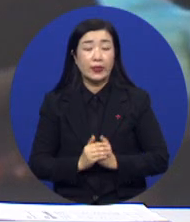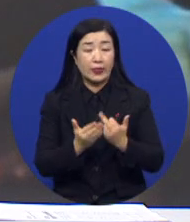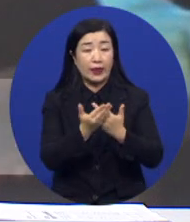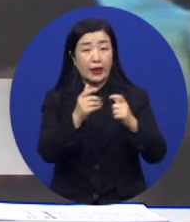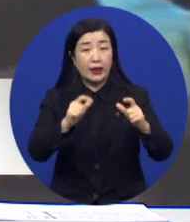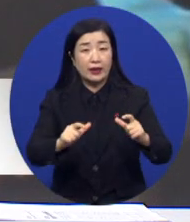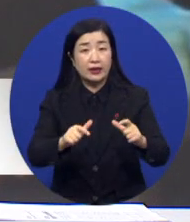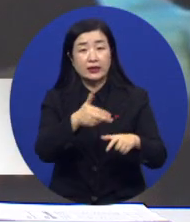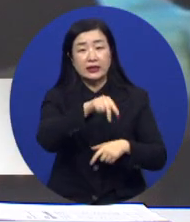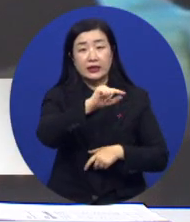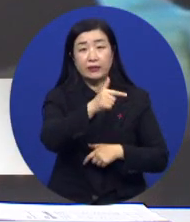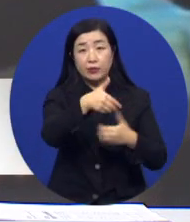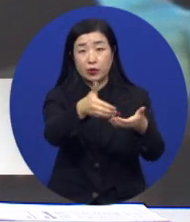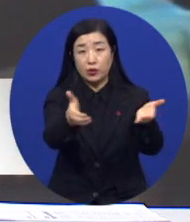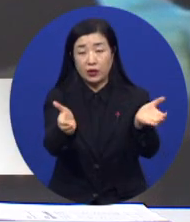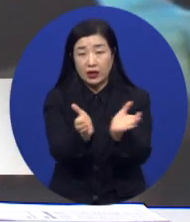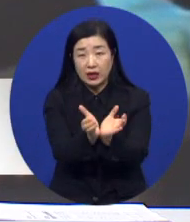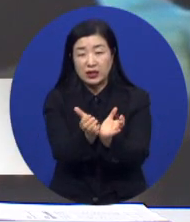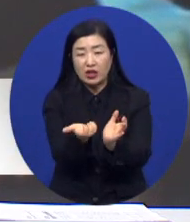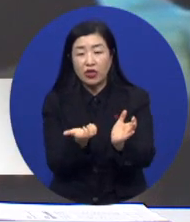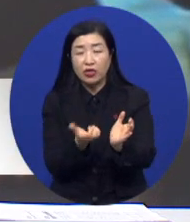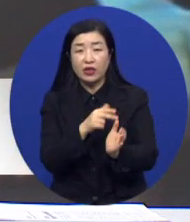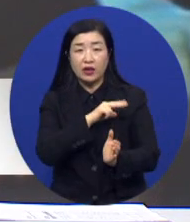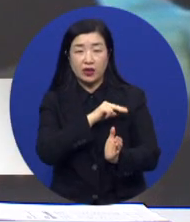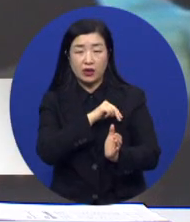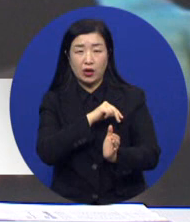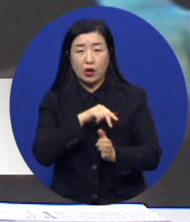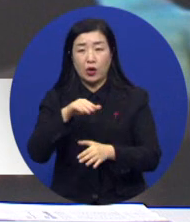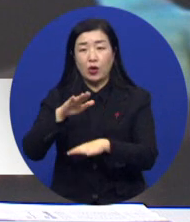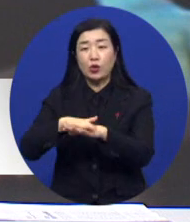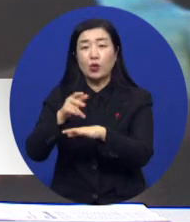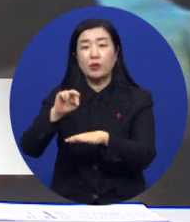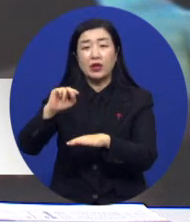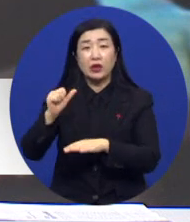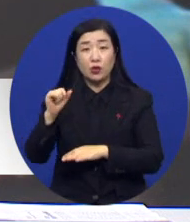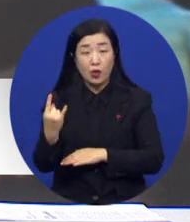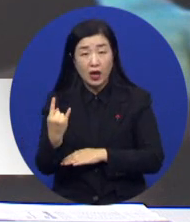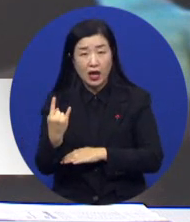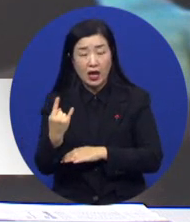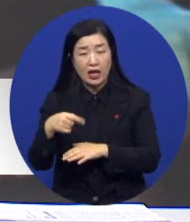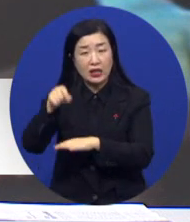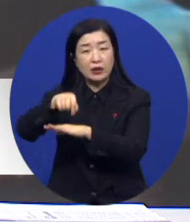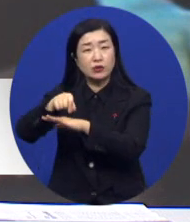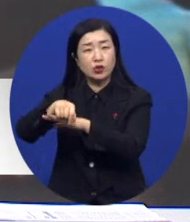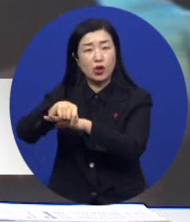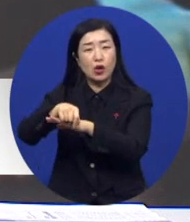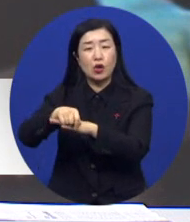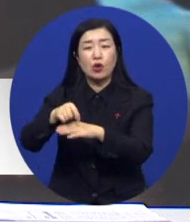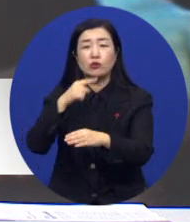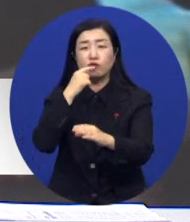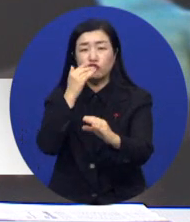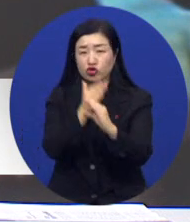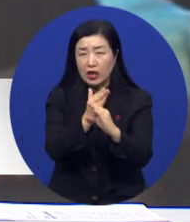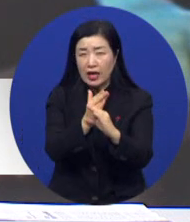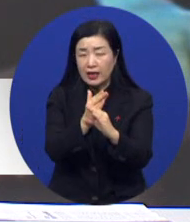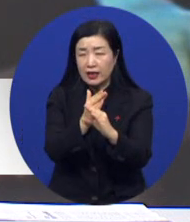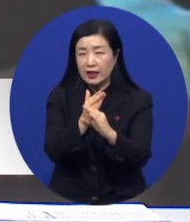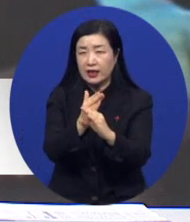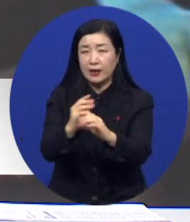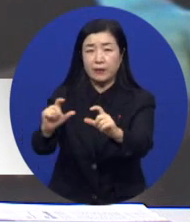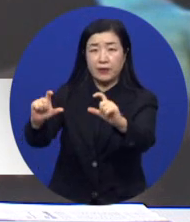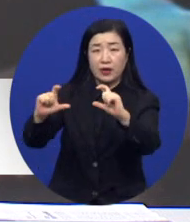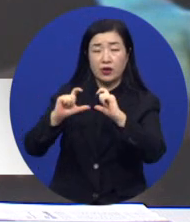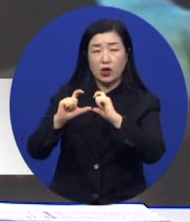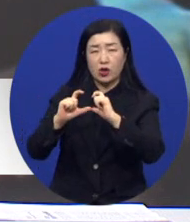제주 지역 진보정당의 전현직 위원장과 농민회 사무총장이 북한의 지령을 받고 반정부 활동을 벌인